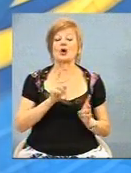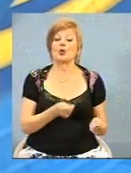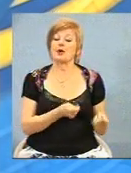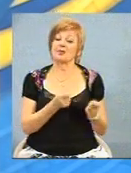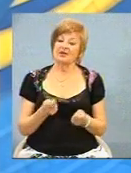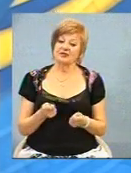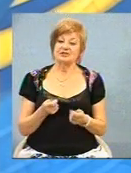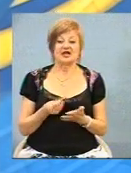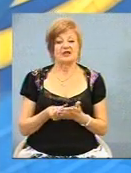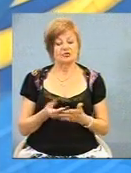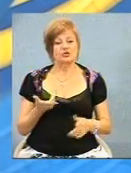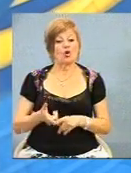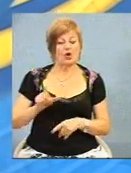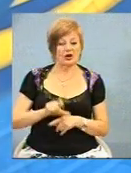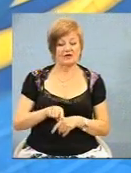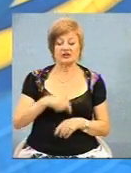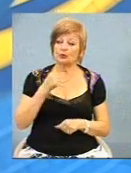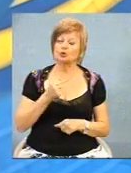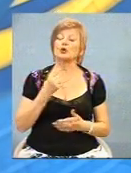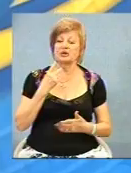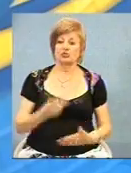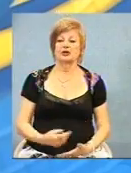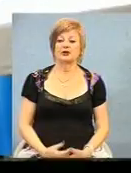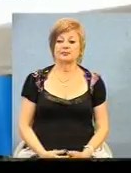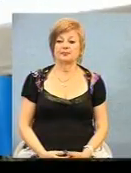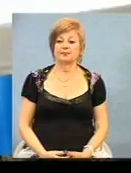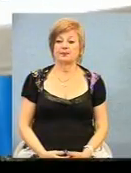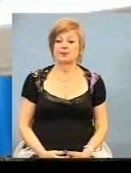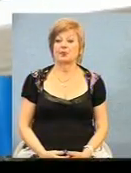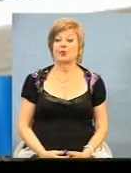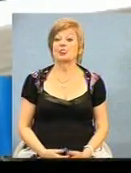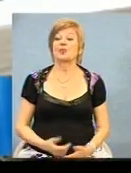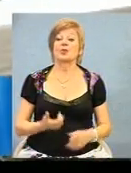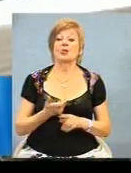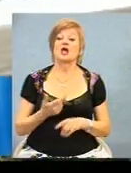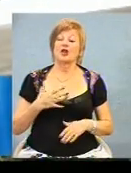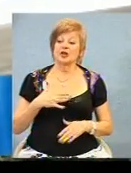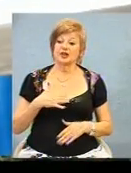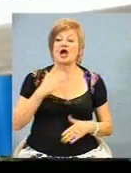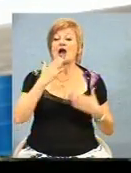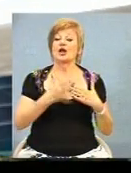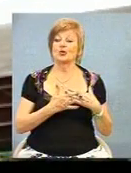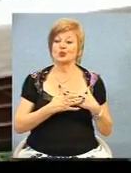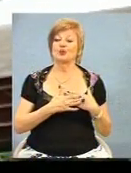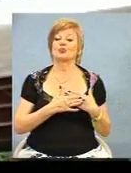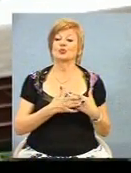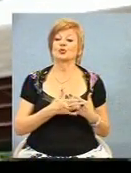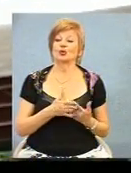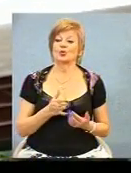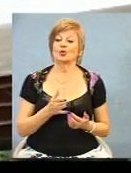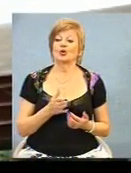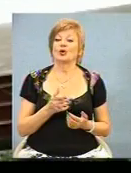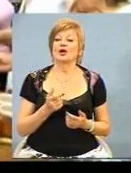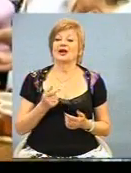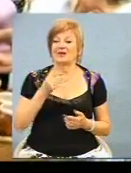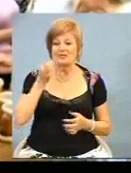чи здоровший він цього року? Дивіться в наступному сюжеті. Я дуже дружу, я люблю її і вона